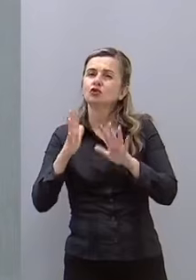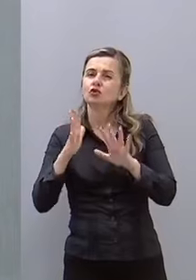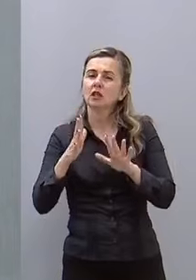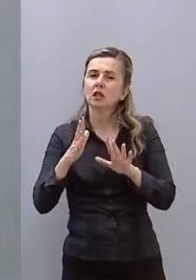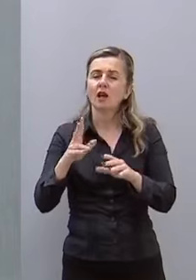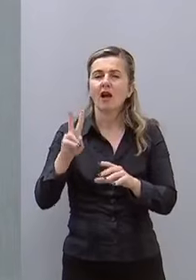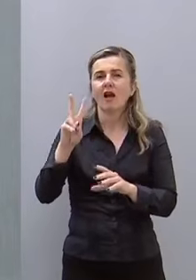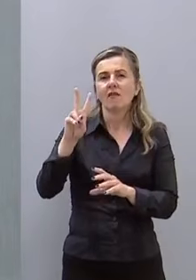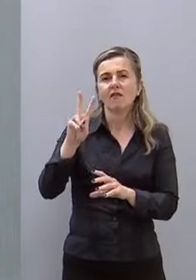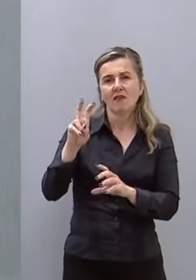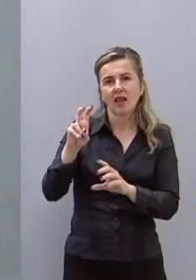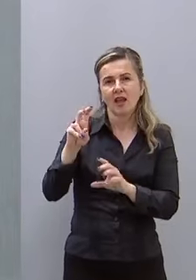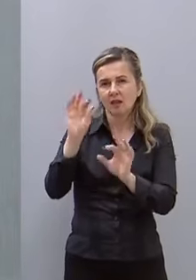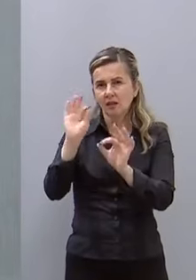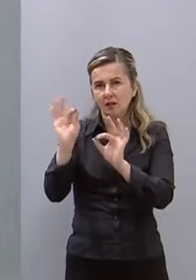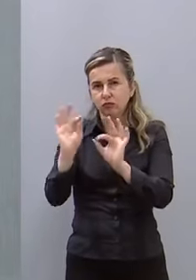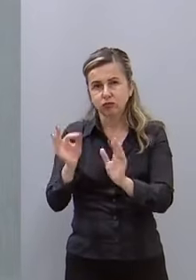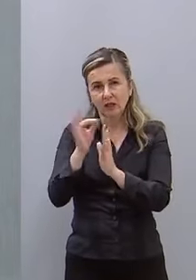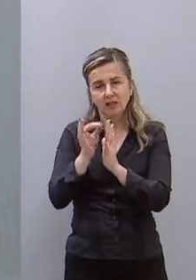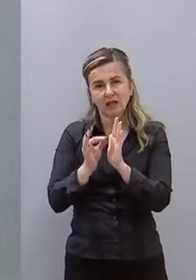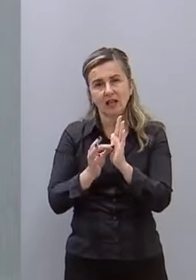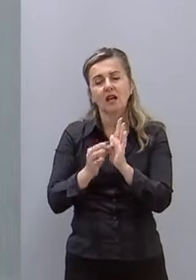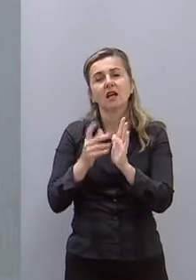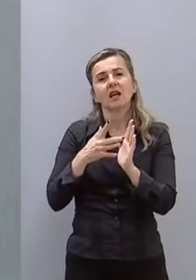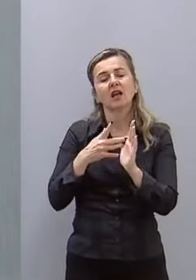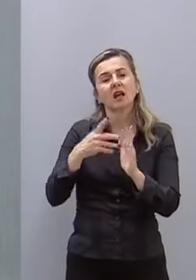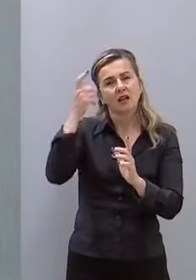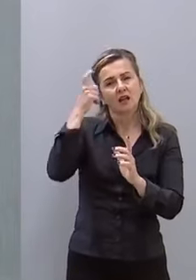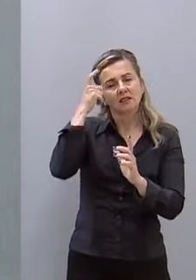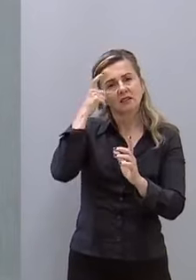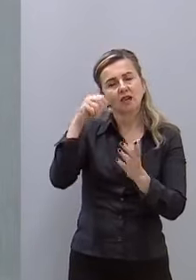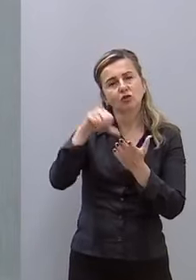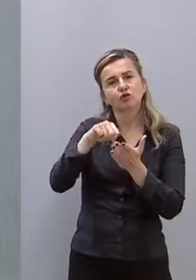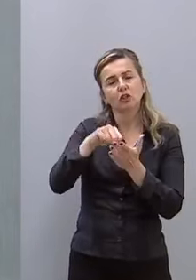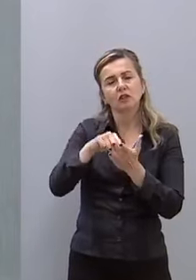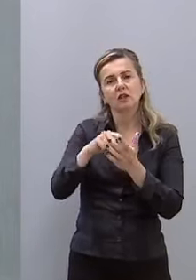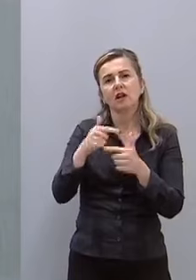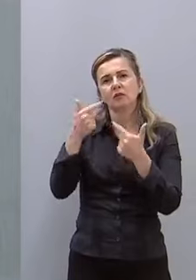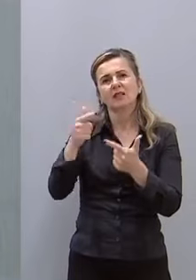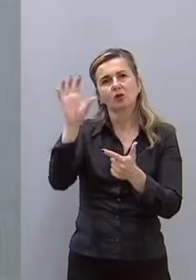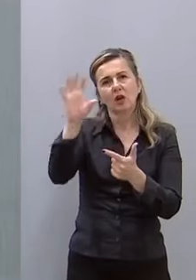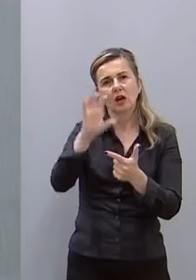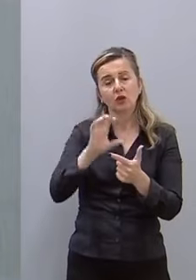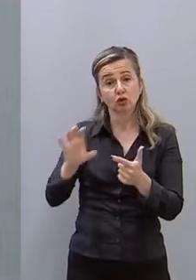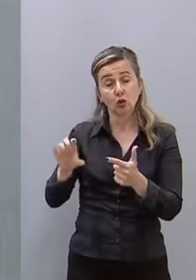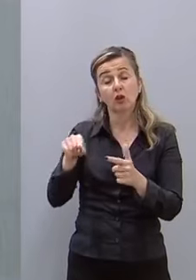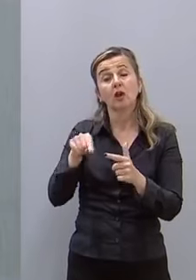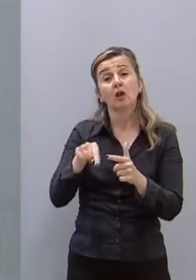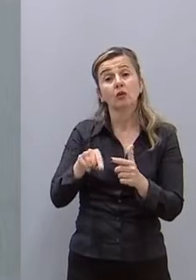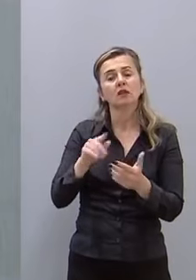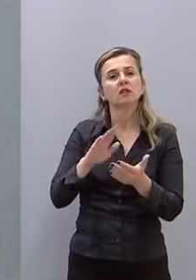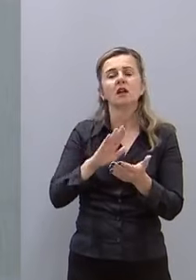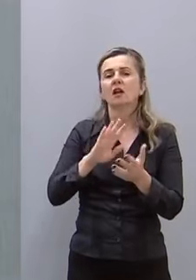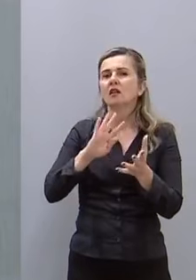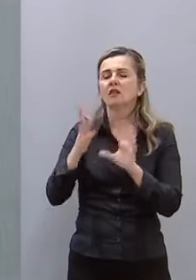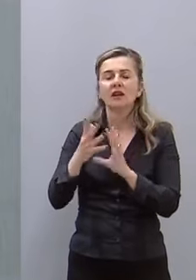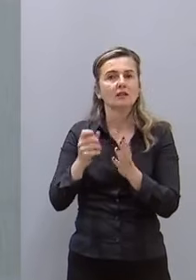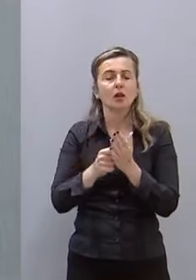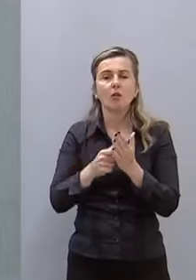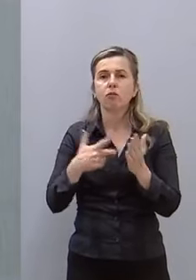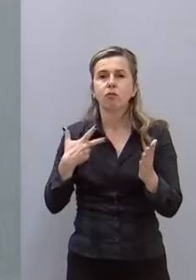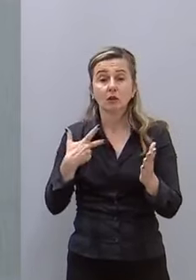indici che lo stato centrale ha messo alle regioni che saranno quelli che vengono considerati importantissimi